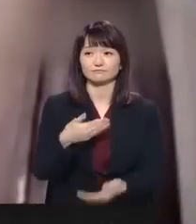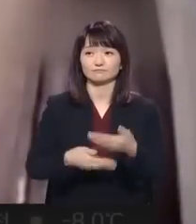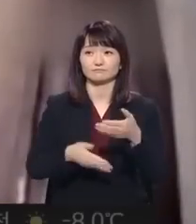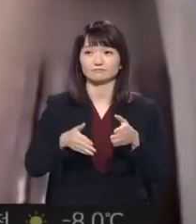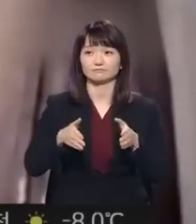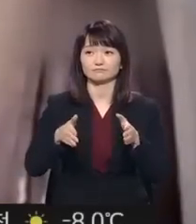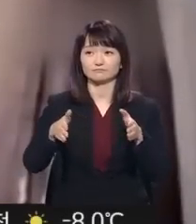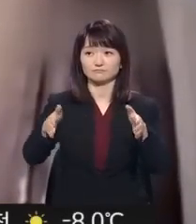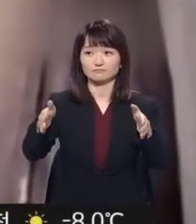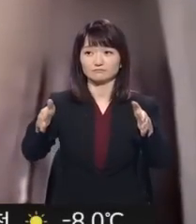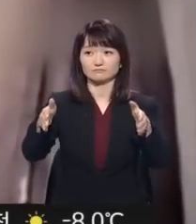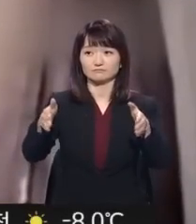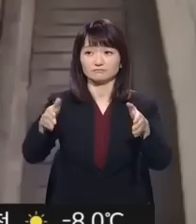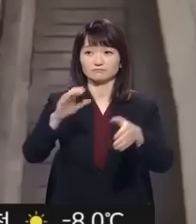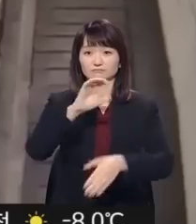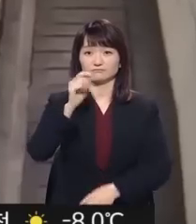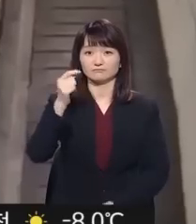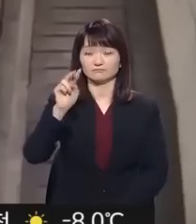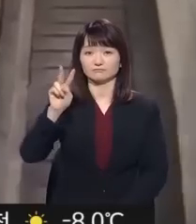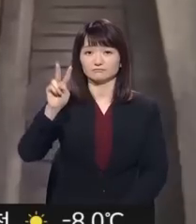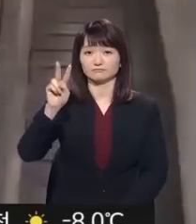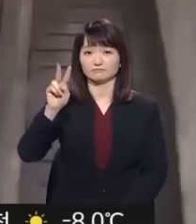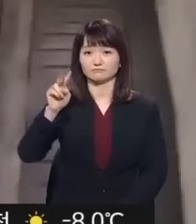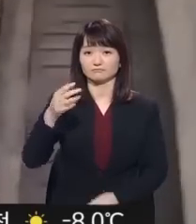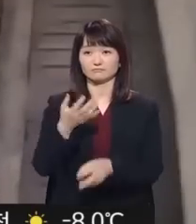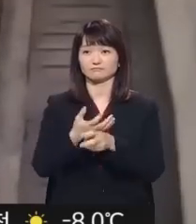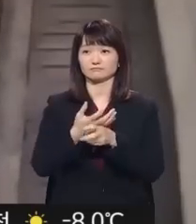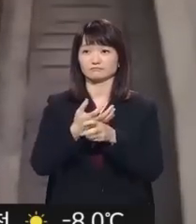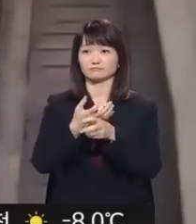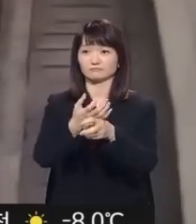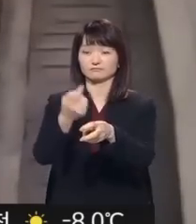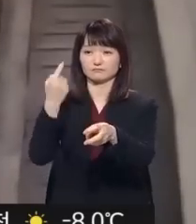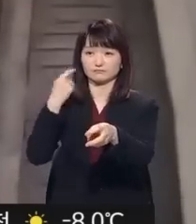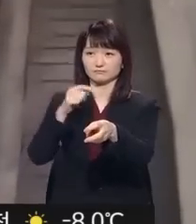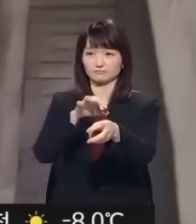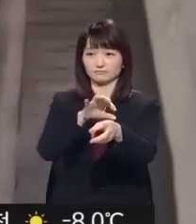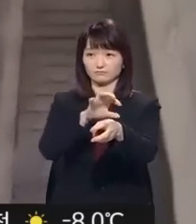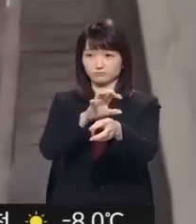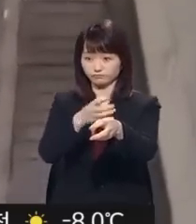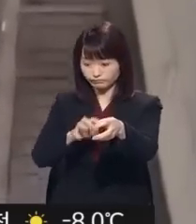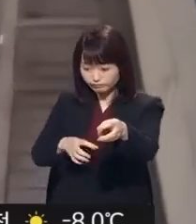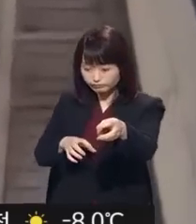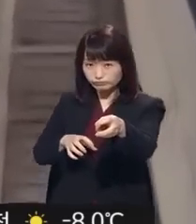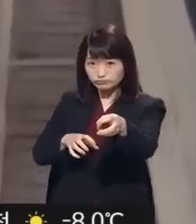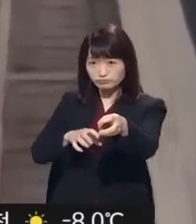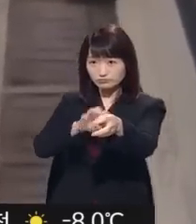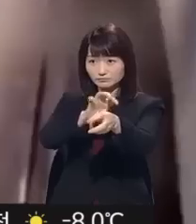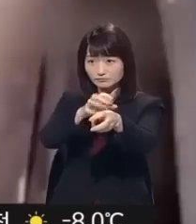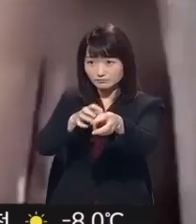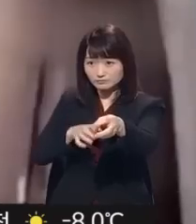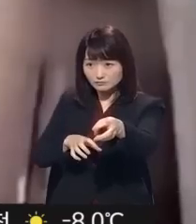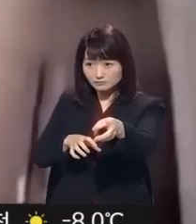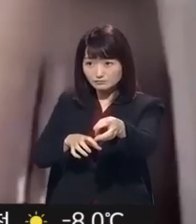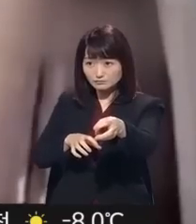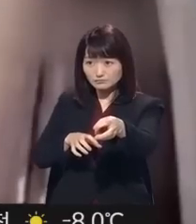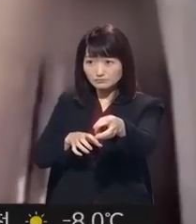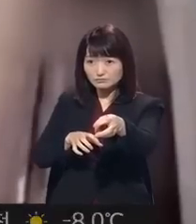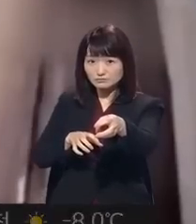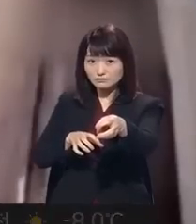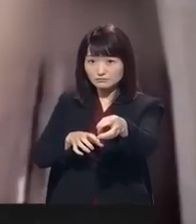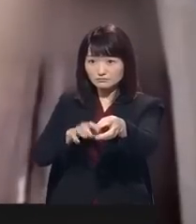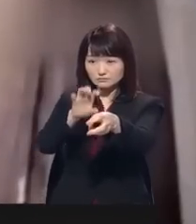고속도로인데요 서울 CCTV 영상입니다 트럭 한 대가 달려가는데 뒤에서 묵직한 뭔가가 떨어집니다 저 떨어진